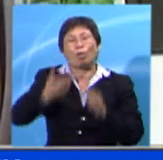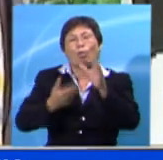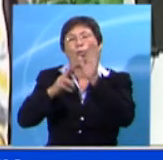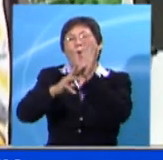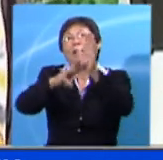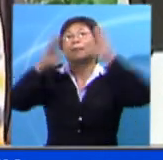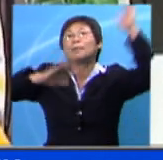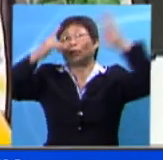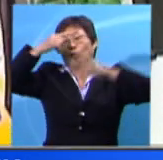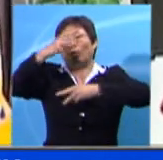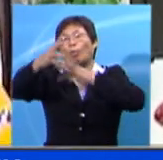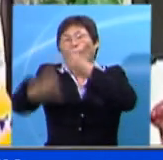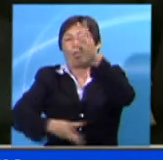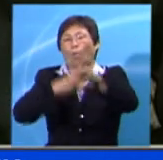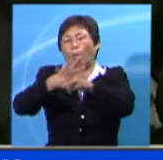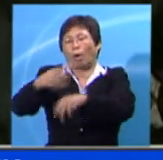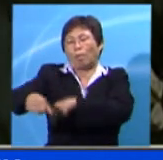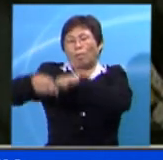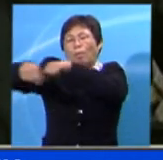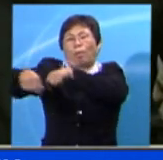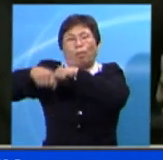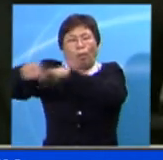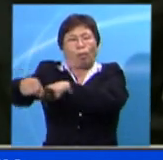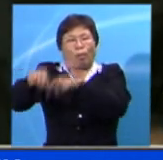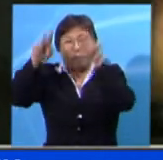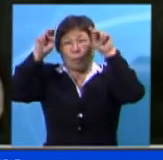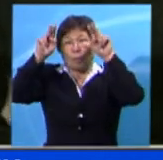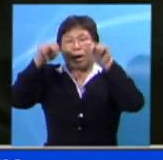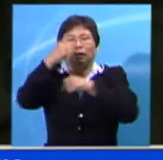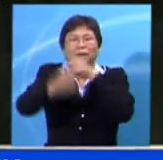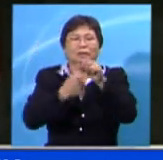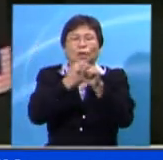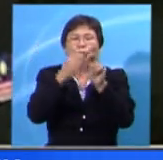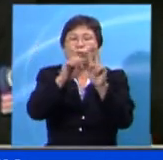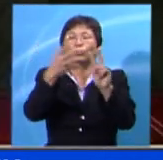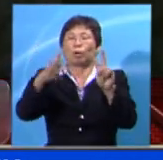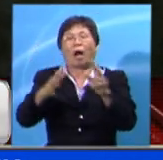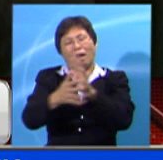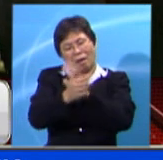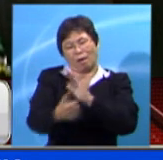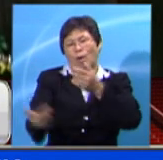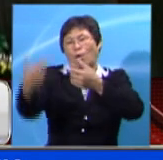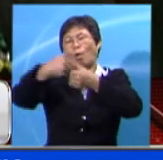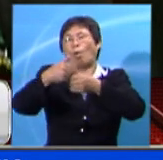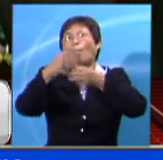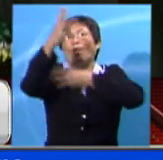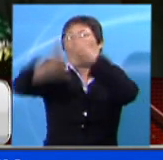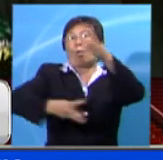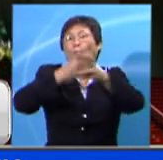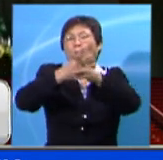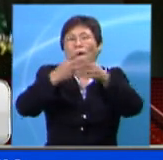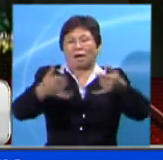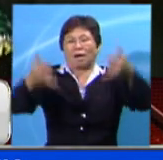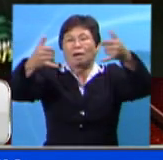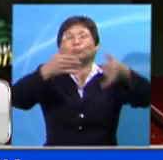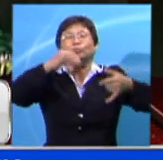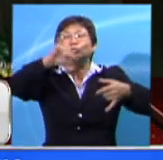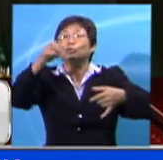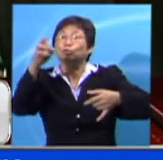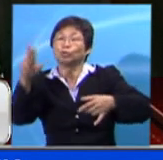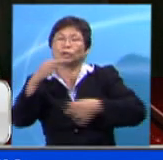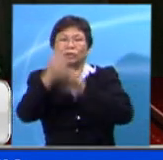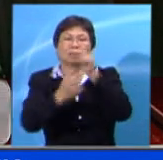k ame untuk tahun depan pun saya sudah layak untuk World Cup Junior Sebenarnya saya dah dari